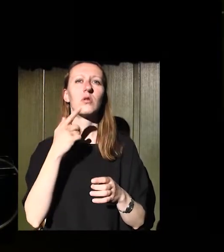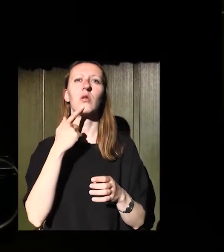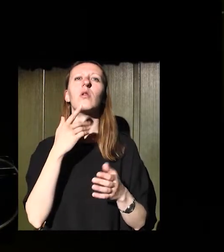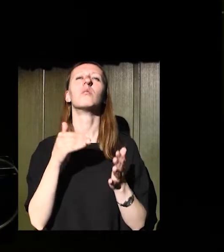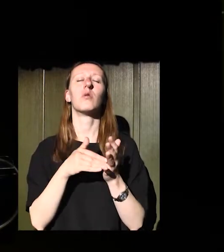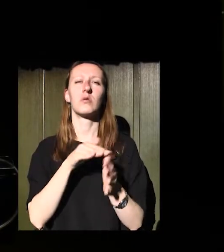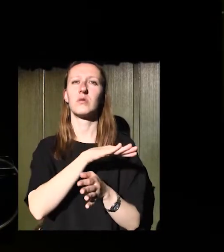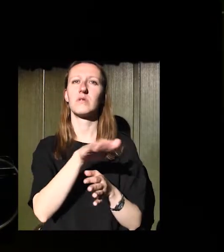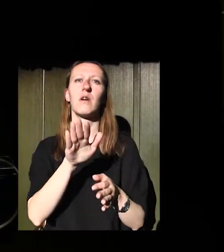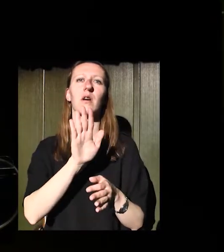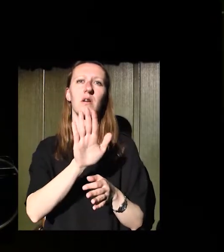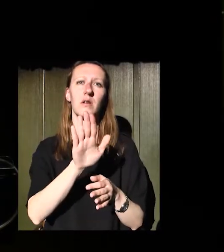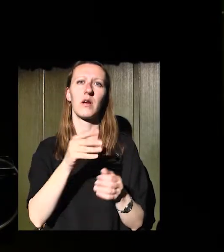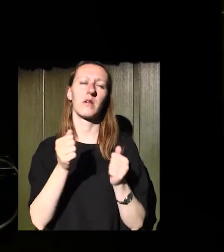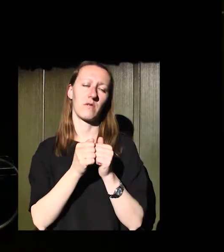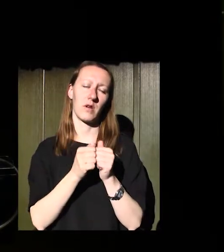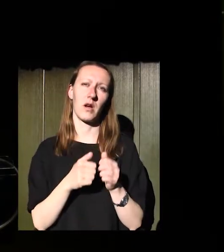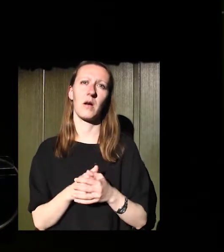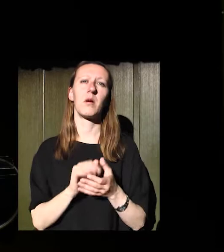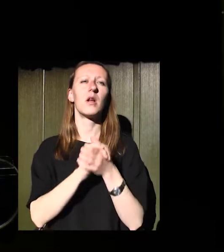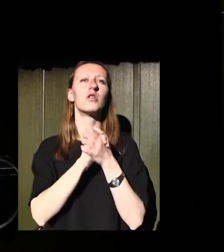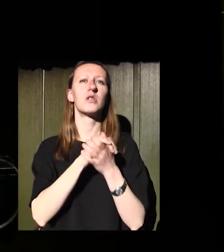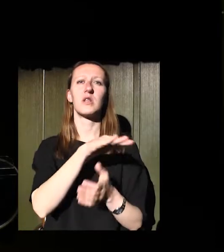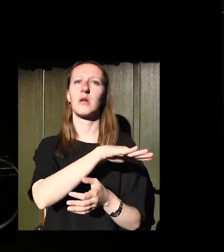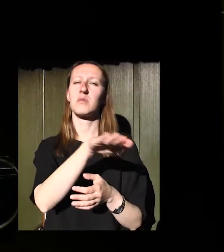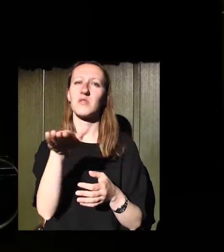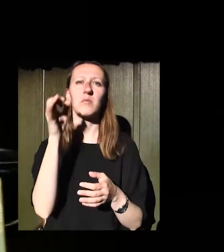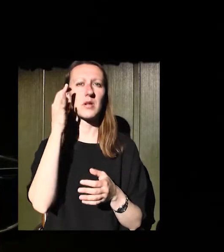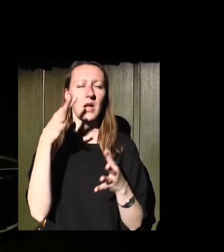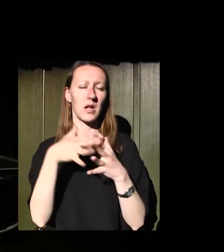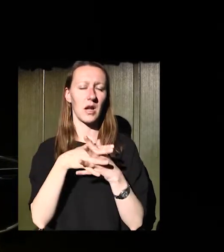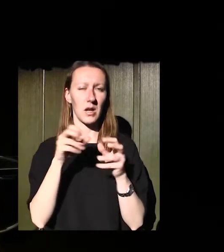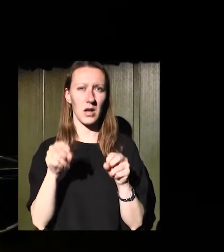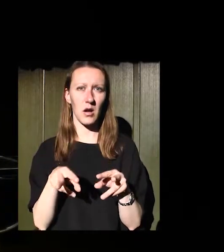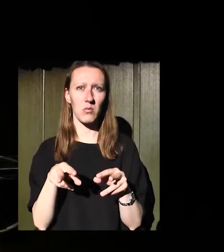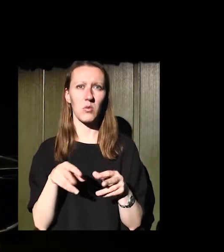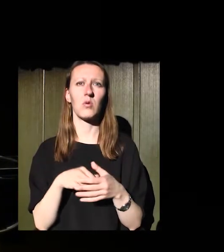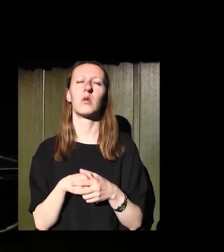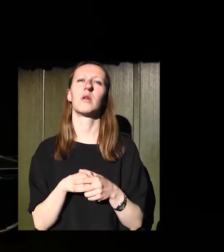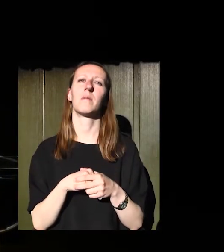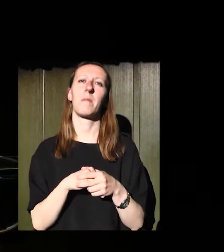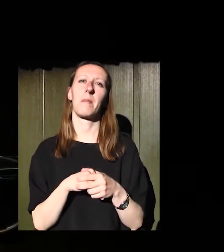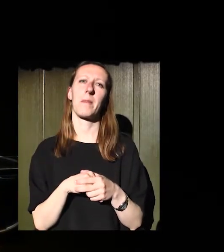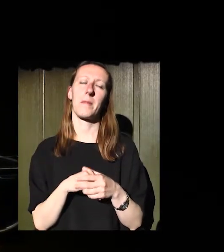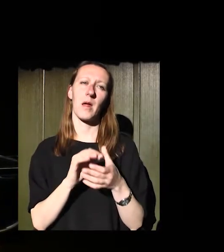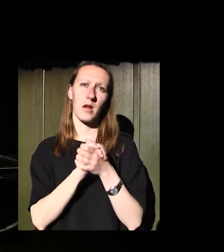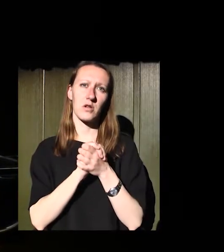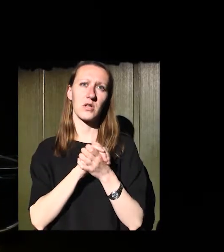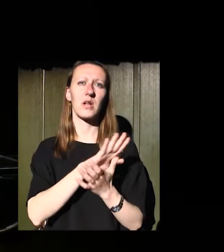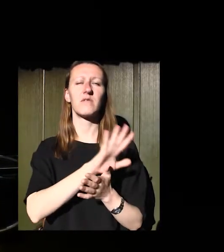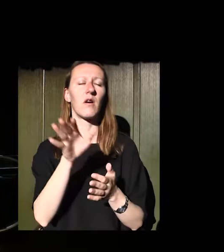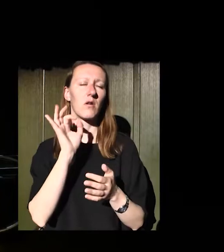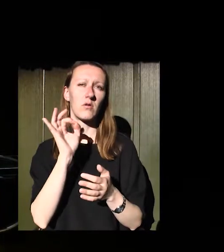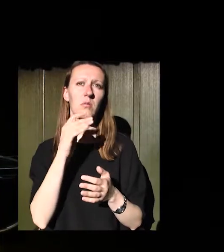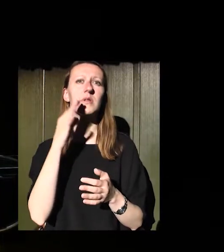rispetto che merita ogni sua pietra. Čestitam svima Dan grada Pule, auguro a tutti